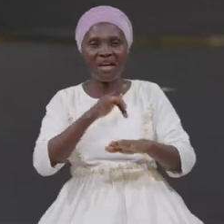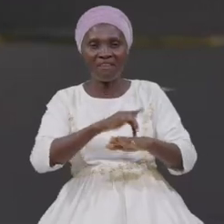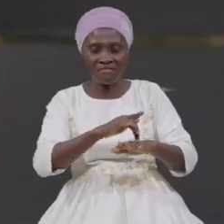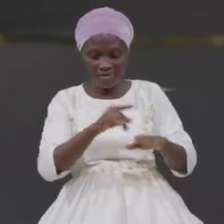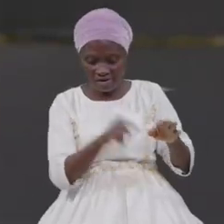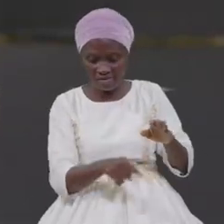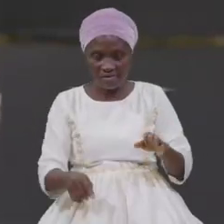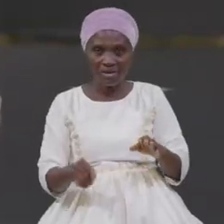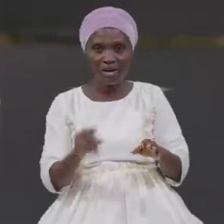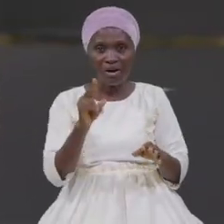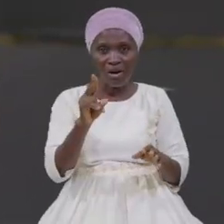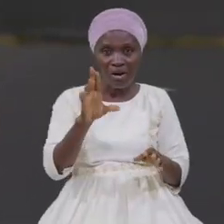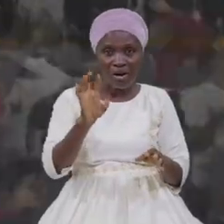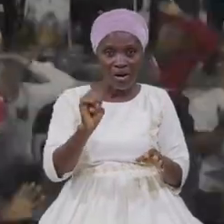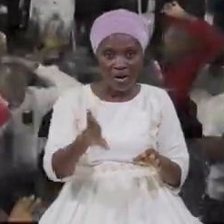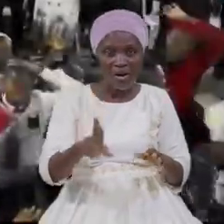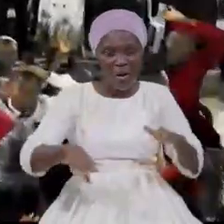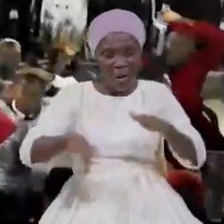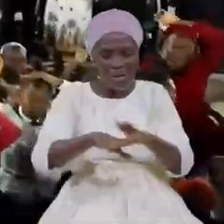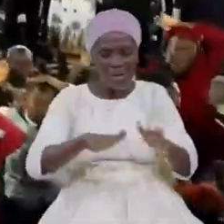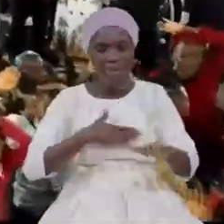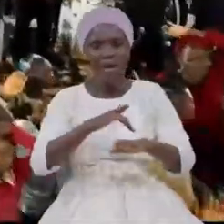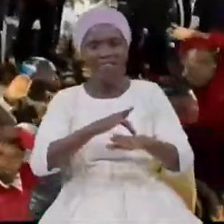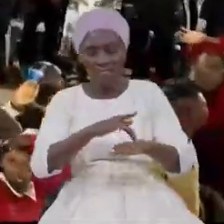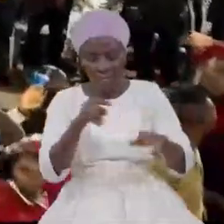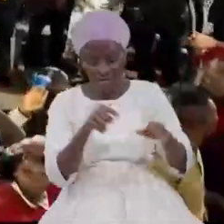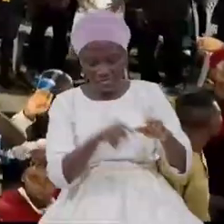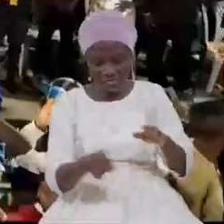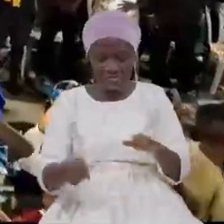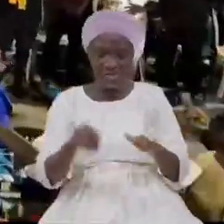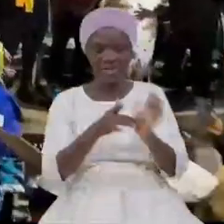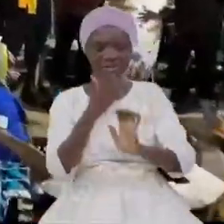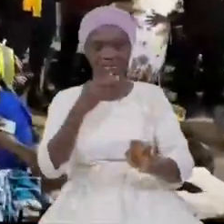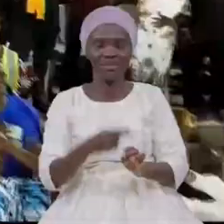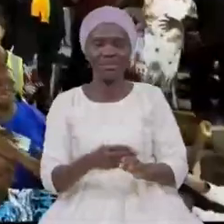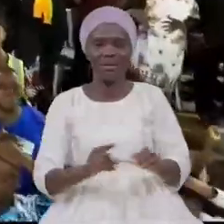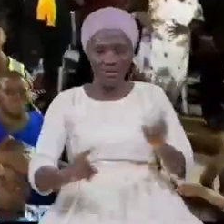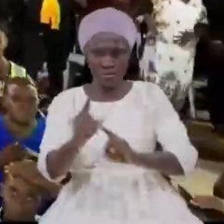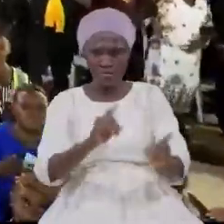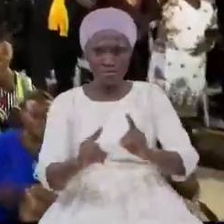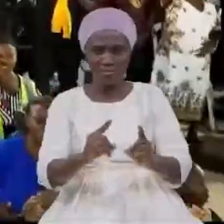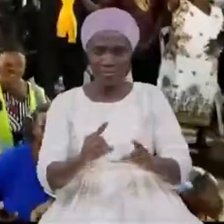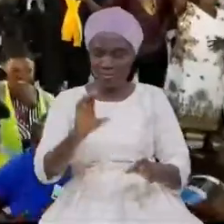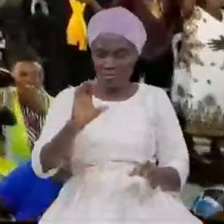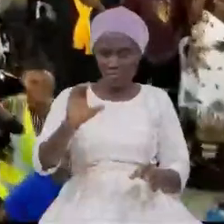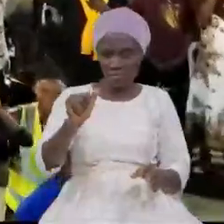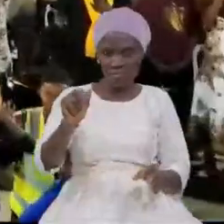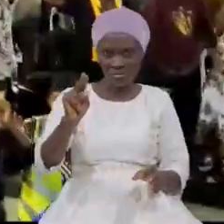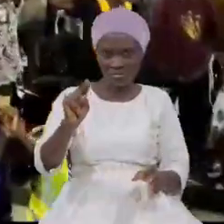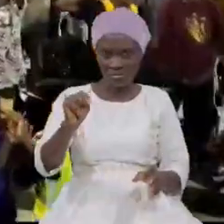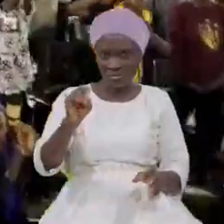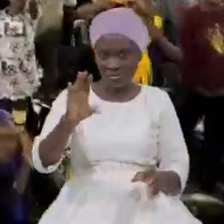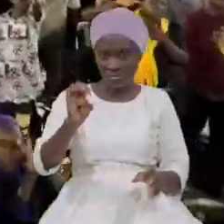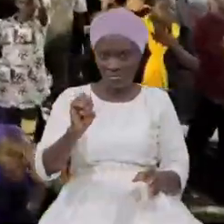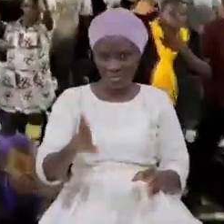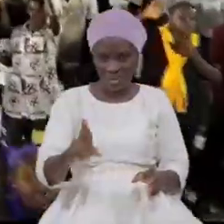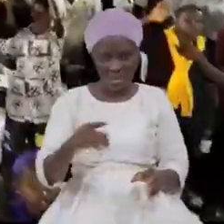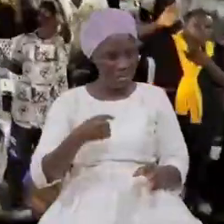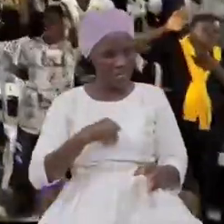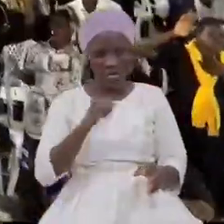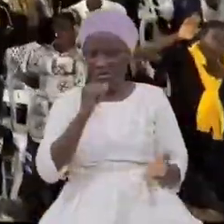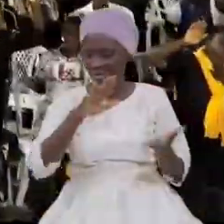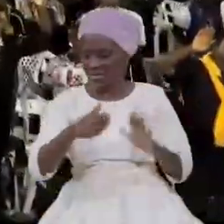Ulcère, sous mes pieds. Cancer, tu ne mourras pas de ce cancer. Tu as amené